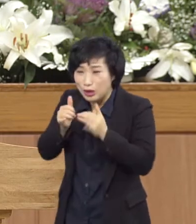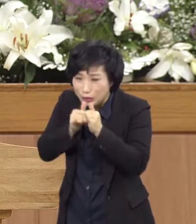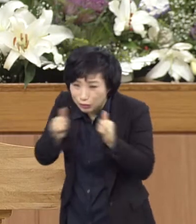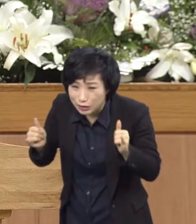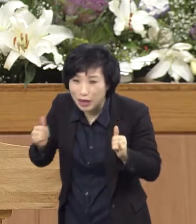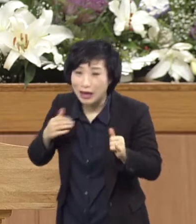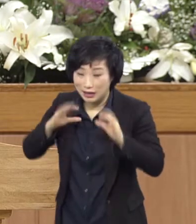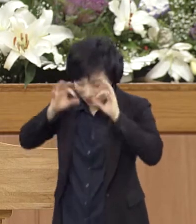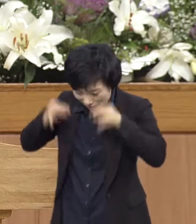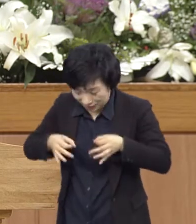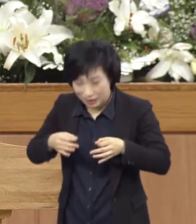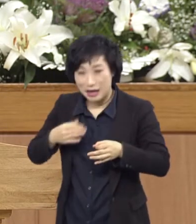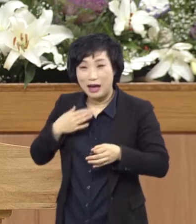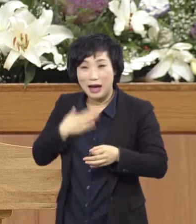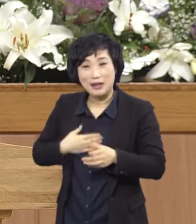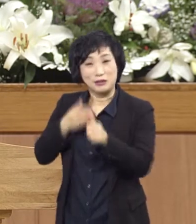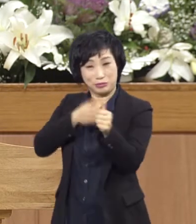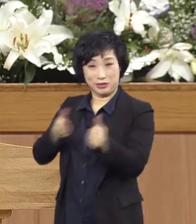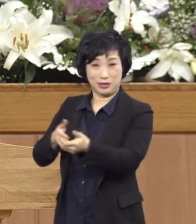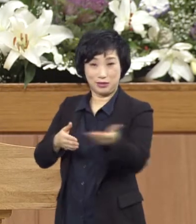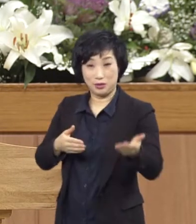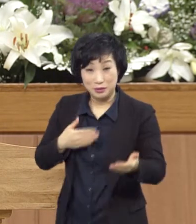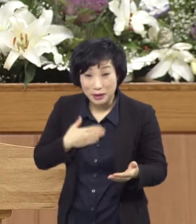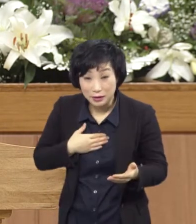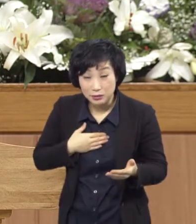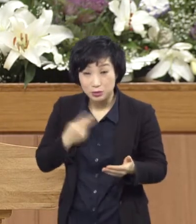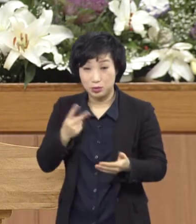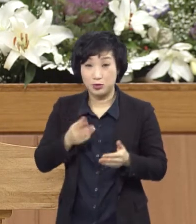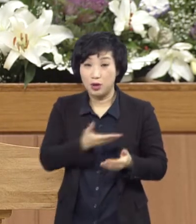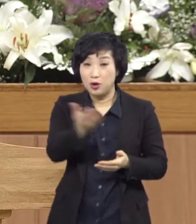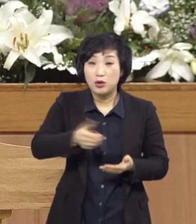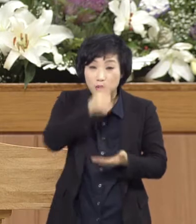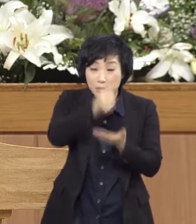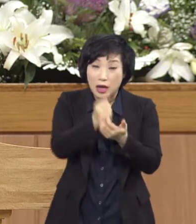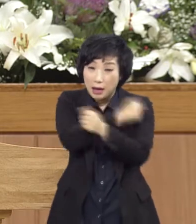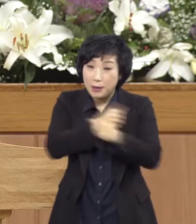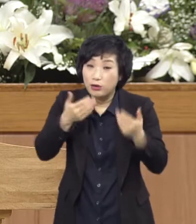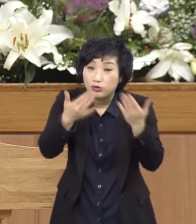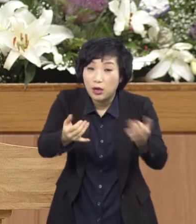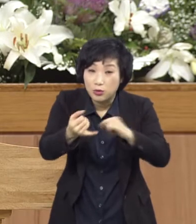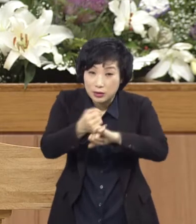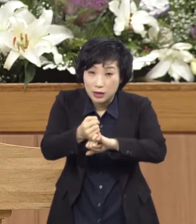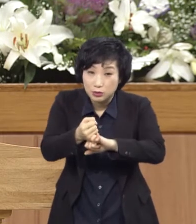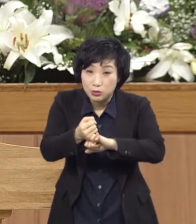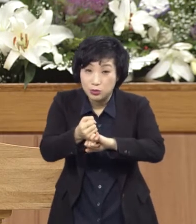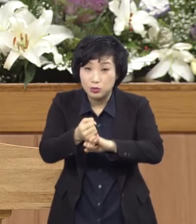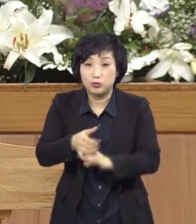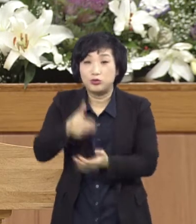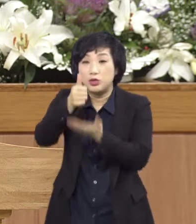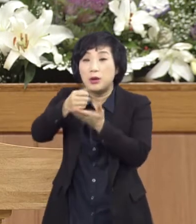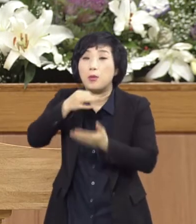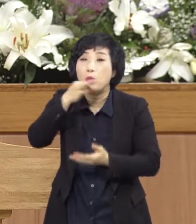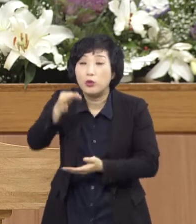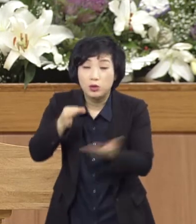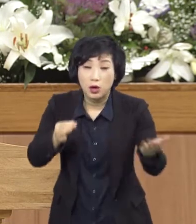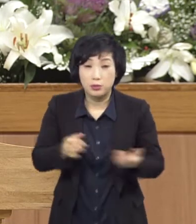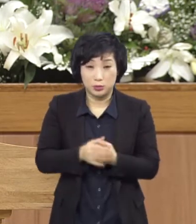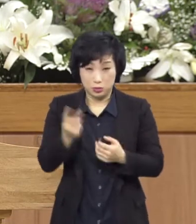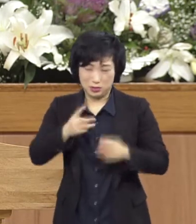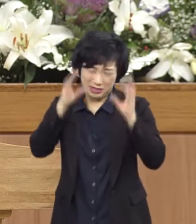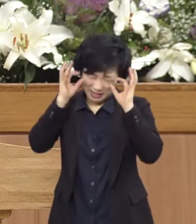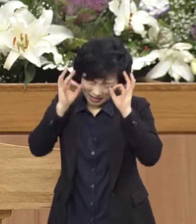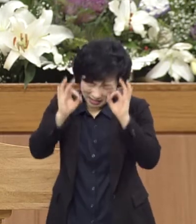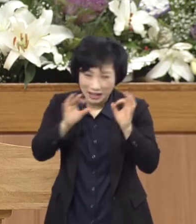한다. 그리고 죄에서 해방시키겠다고 약속하신 주님의 목소리를 또 들어야